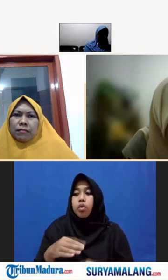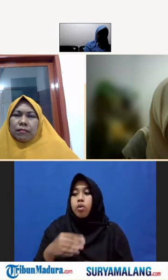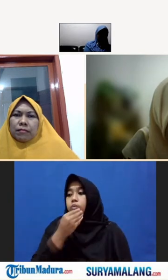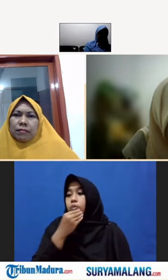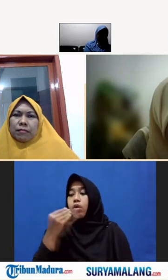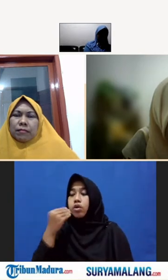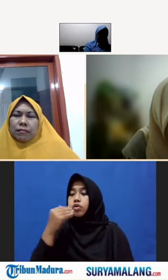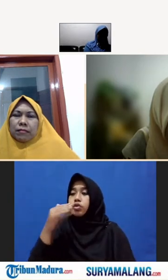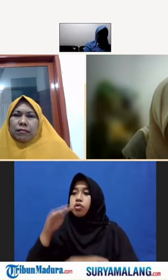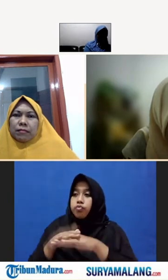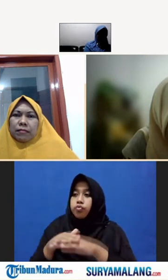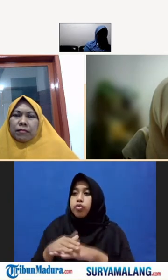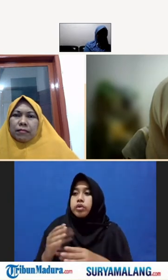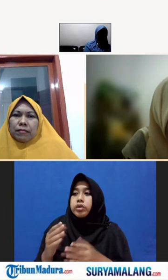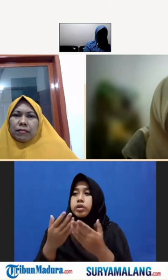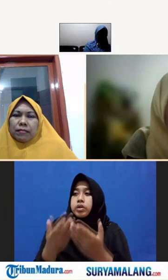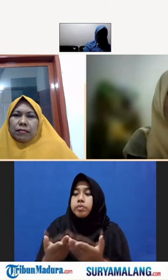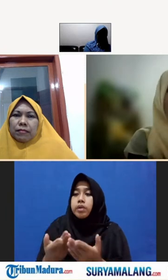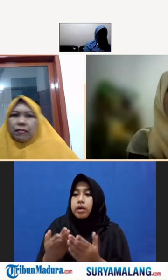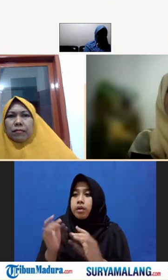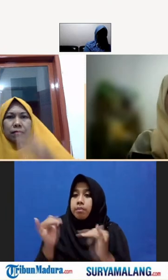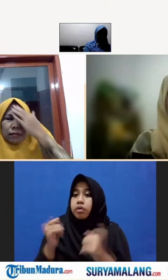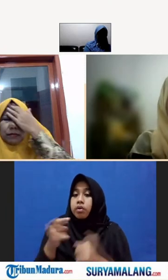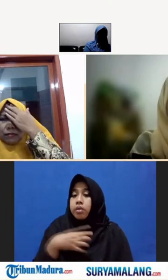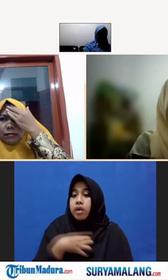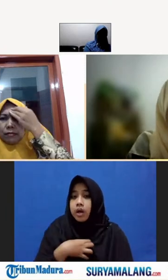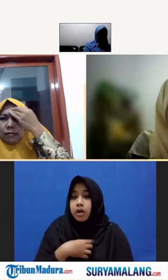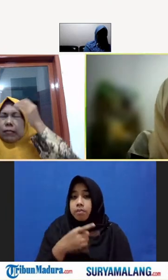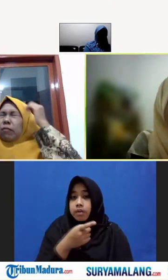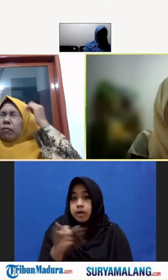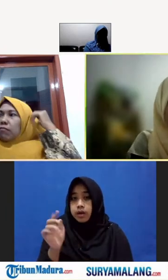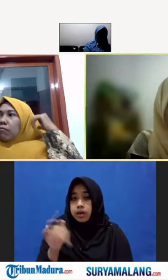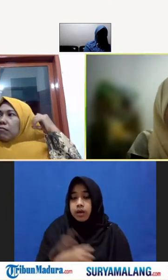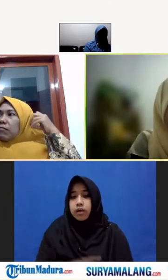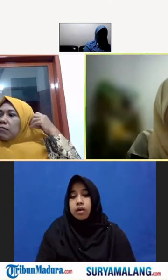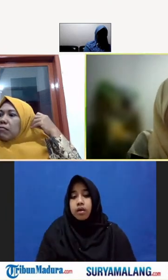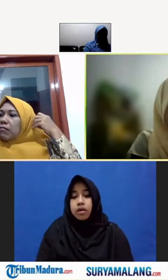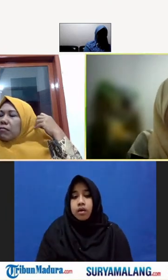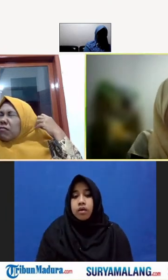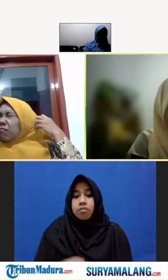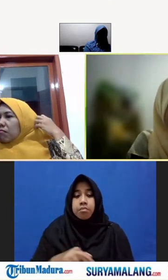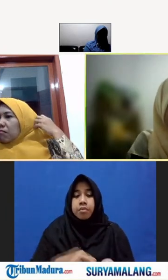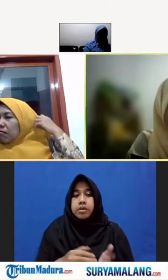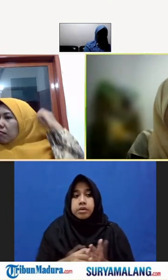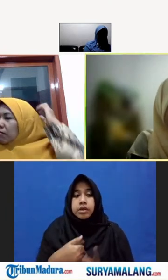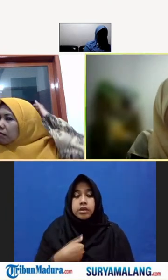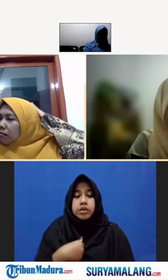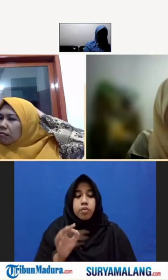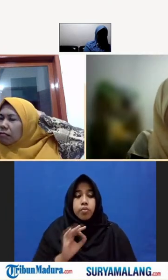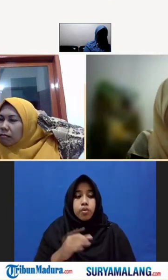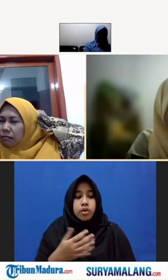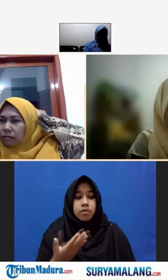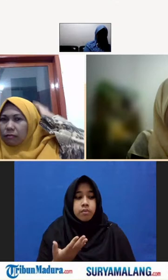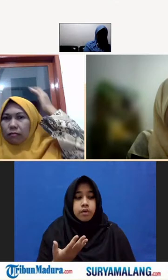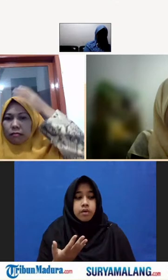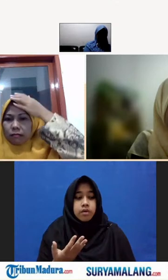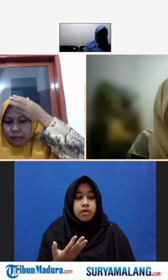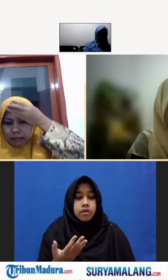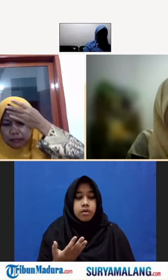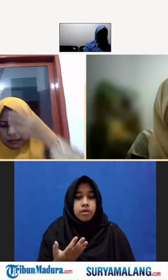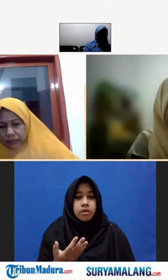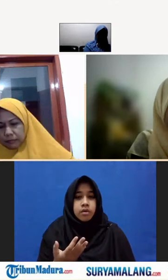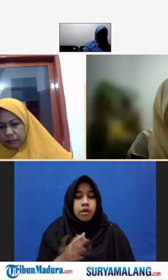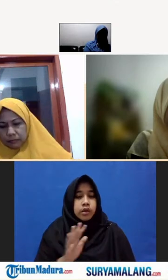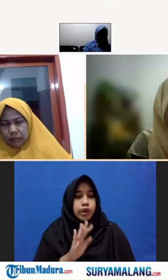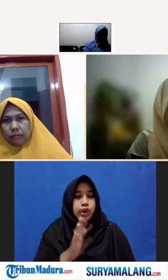mainan kan sudah menjadi hak mereka ya. Okay. Berarti kan saya nggak punya gimana